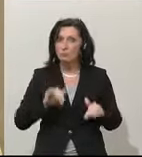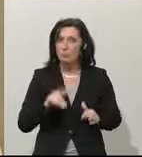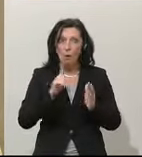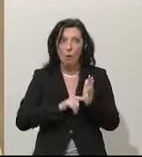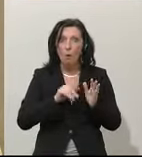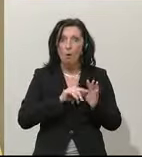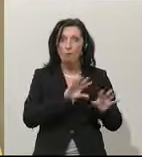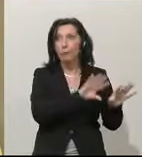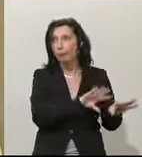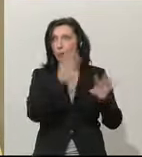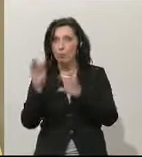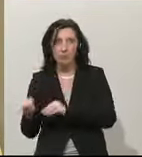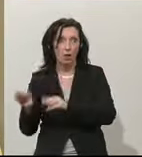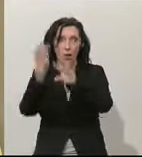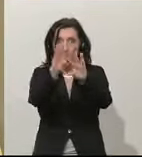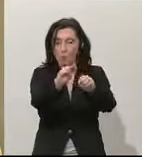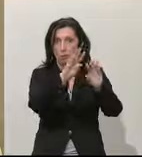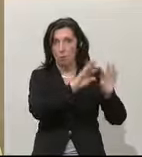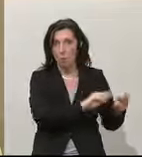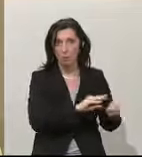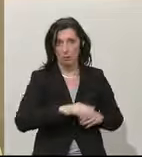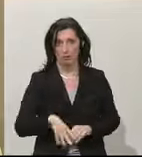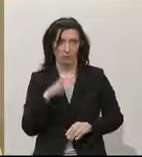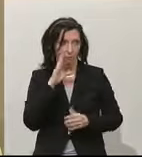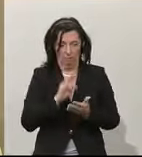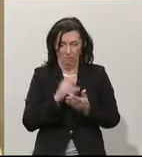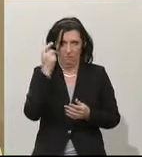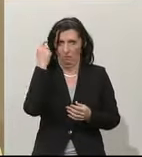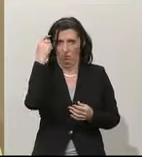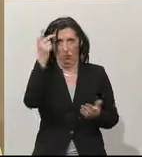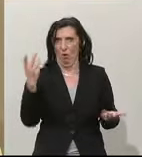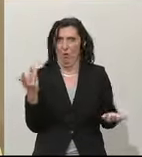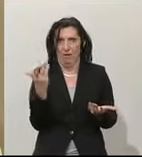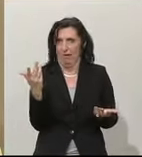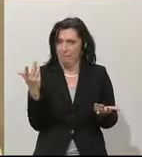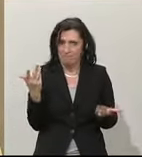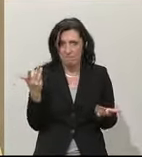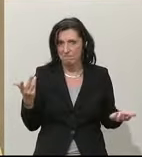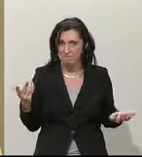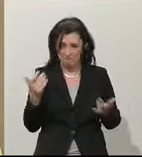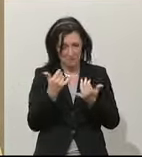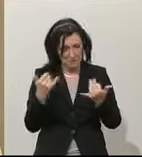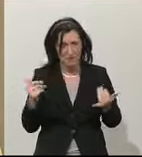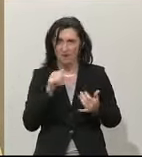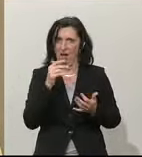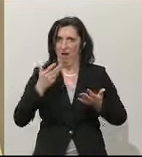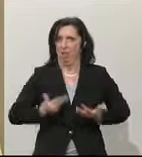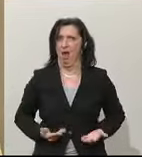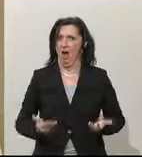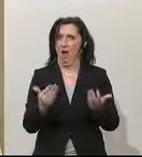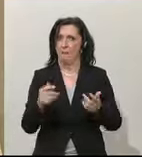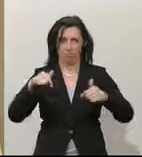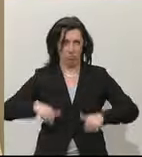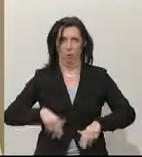oft umziehen, sind von ihren überteuerten Wohnungen und kommen dort gar nicht wirklich an. Sie sind Heimatlose im eigenen Land.